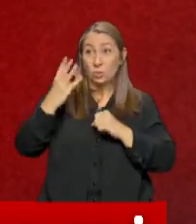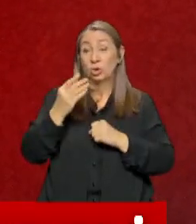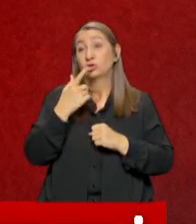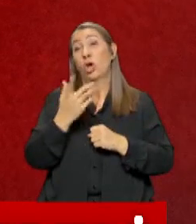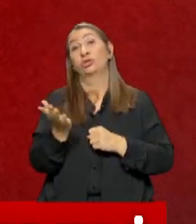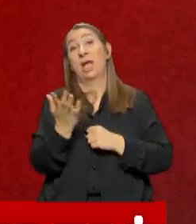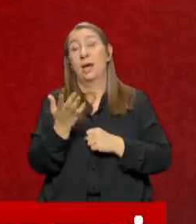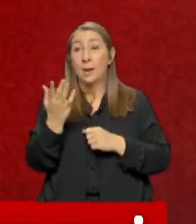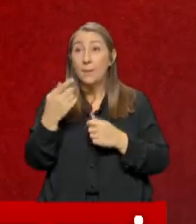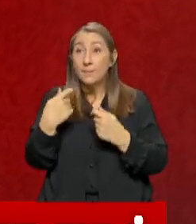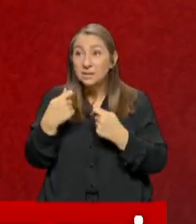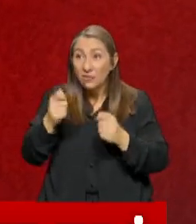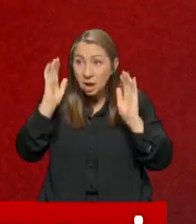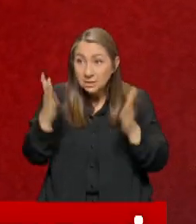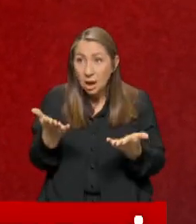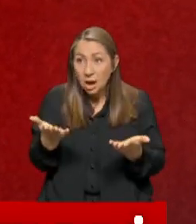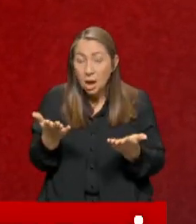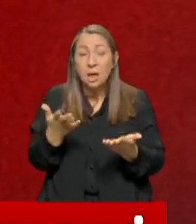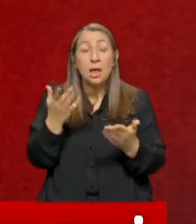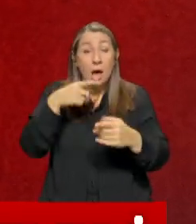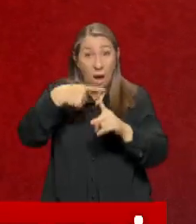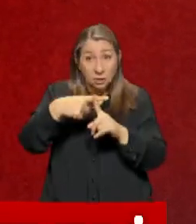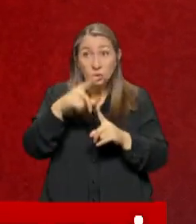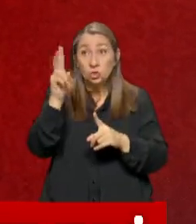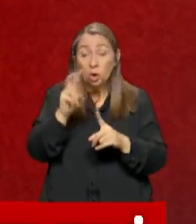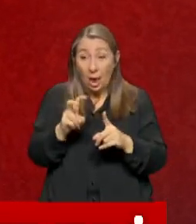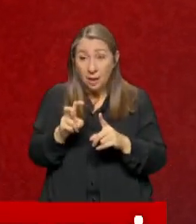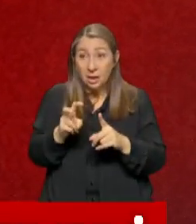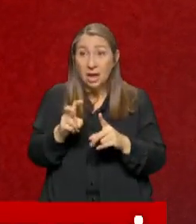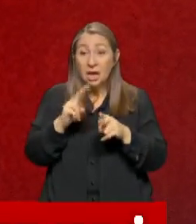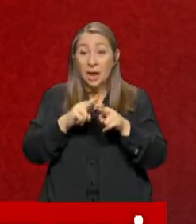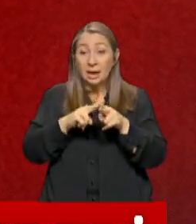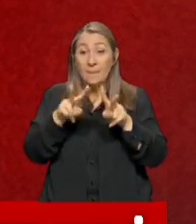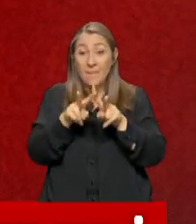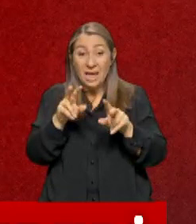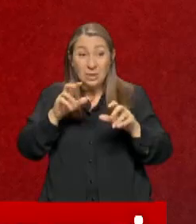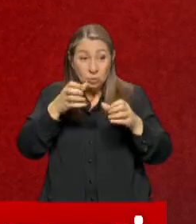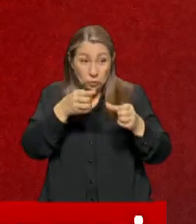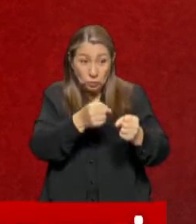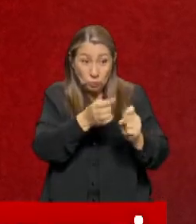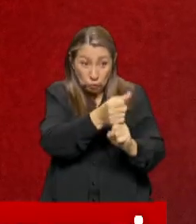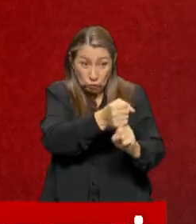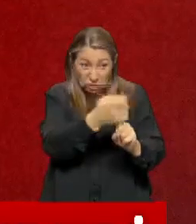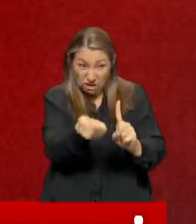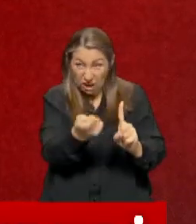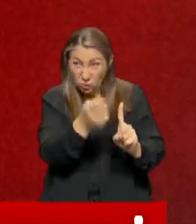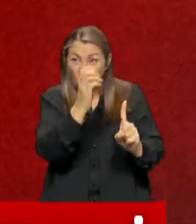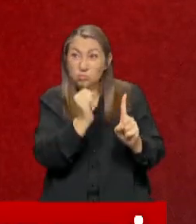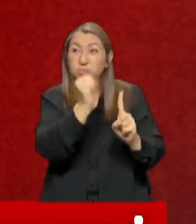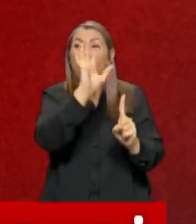iyi ama maliyetler artıyor Dahası dolar'ı bir şekilde kkm ile falan baskılayıp durduruyorlar